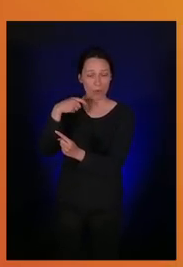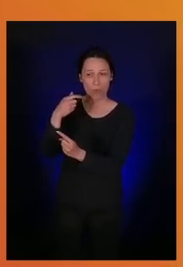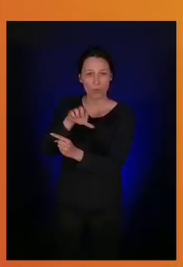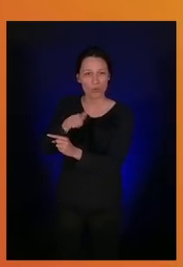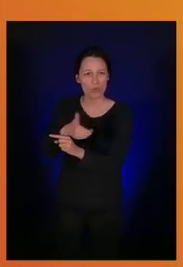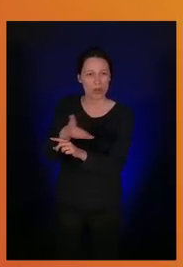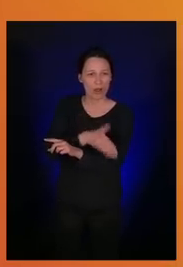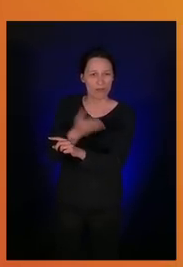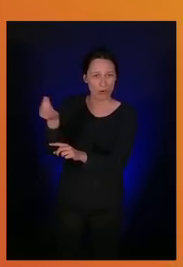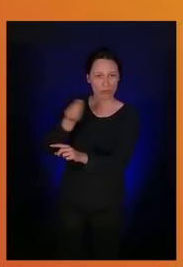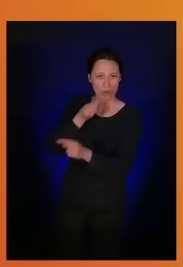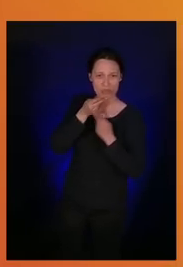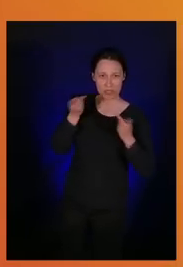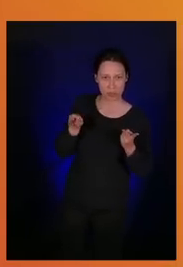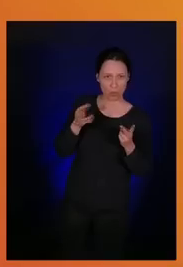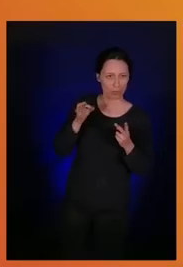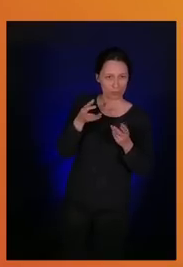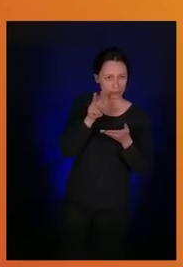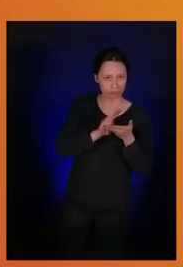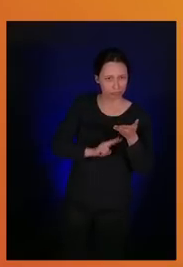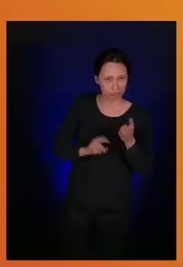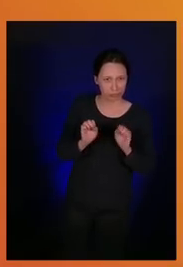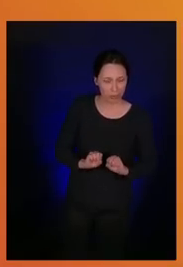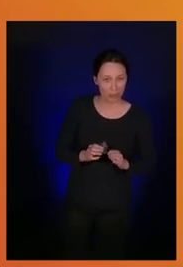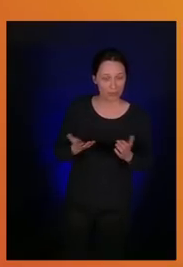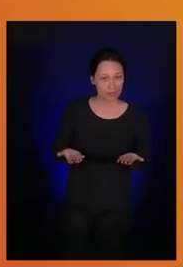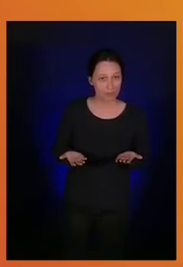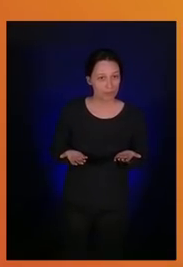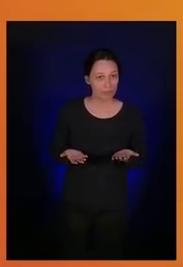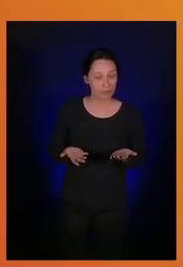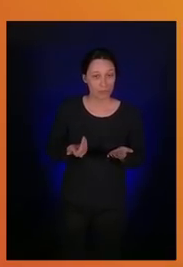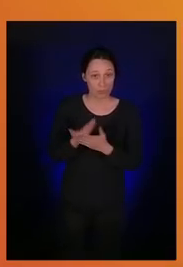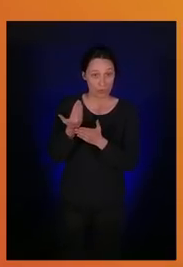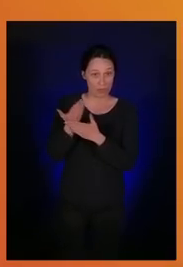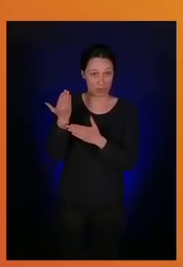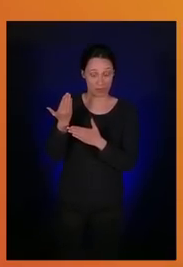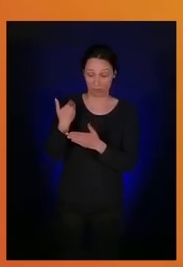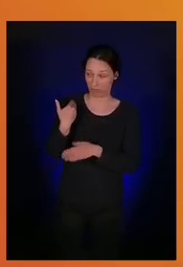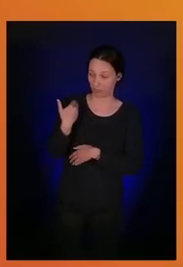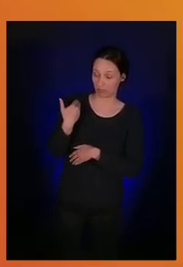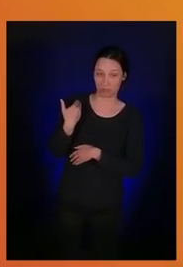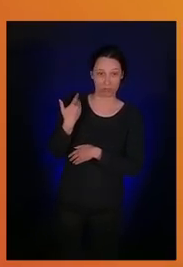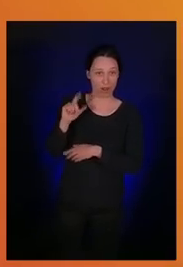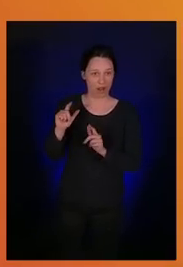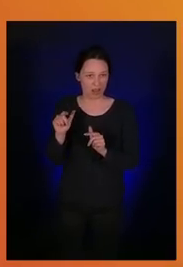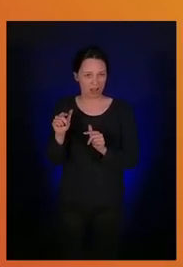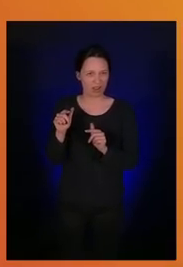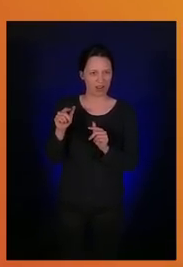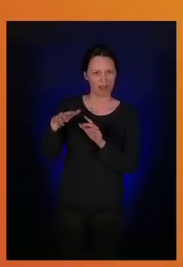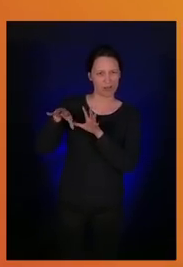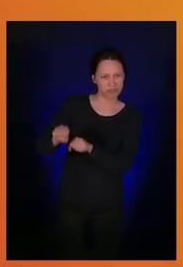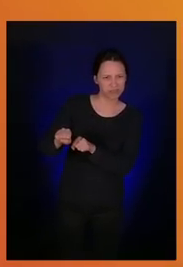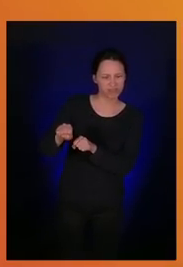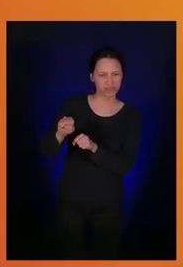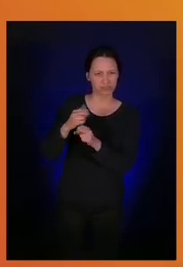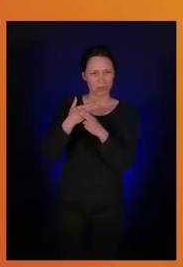si le prononcé fait foi, etc. etc. Donc ce matin, on me parle de, il y avait embargo, il n'avait pas à donner,